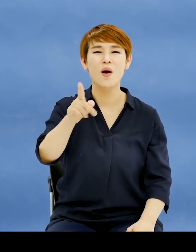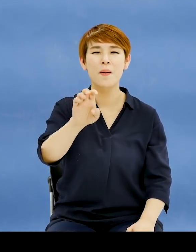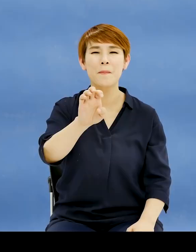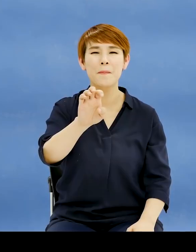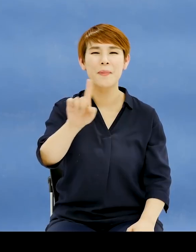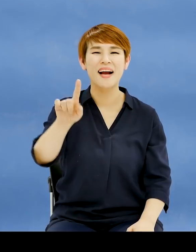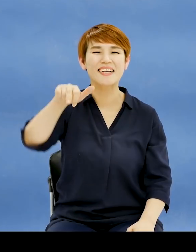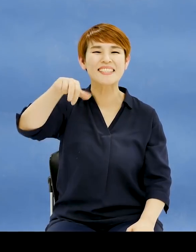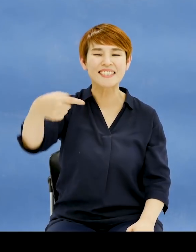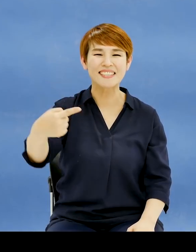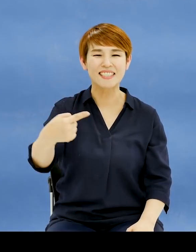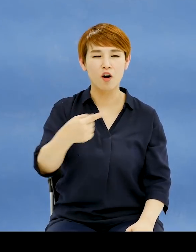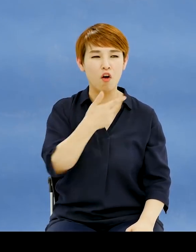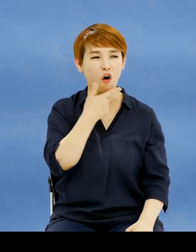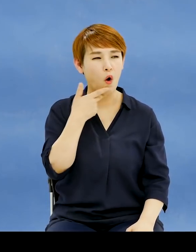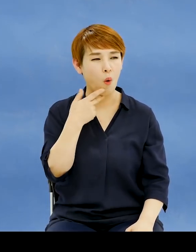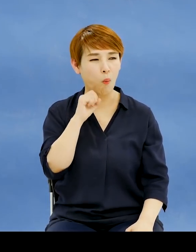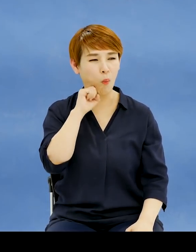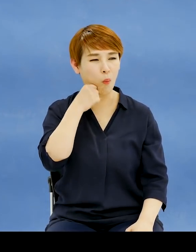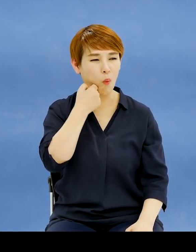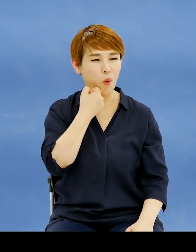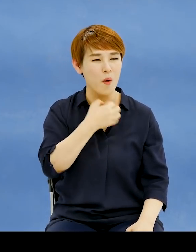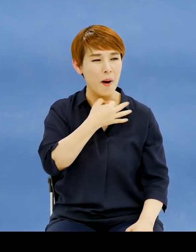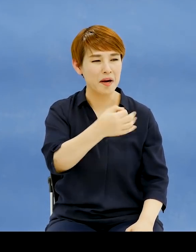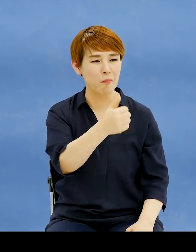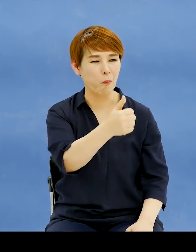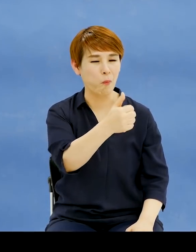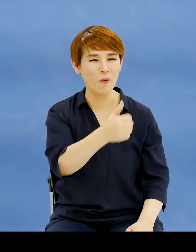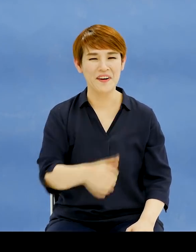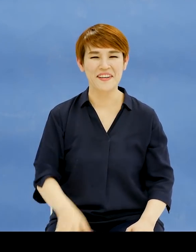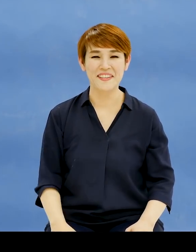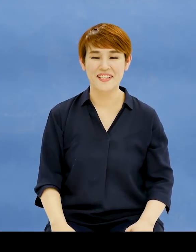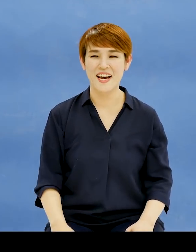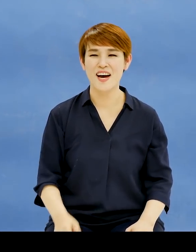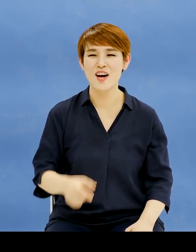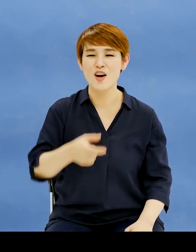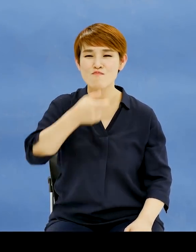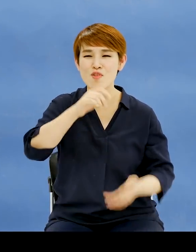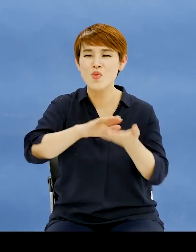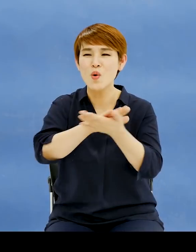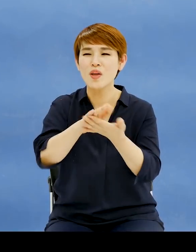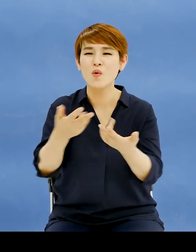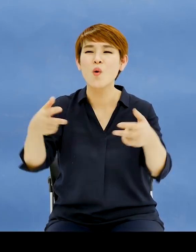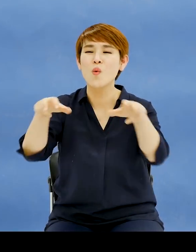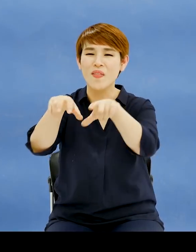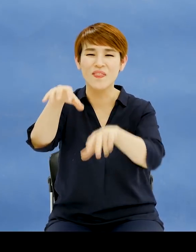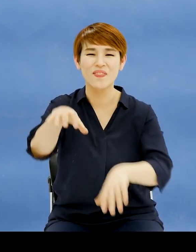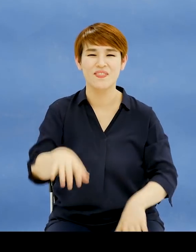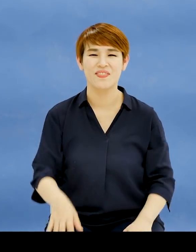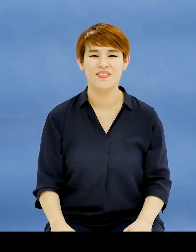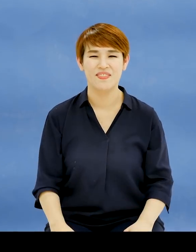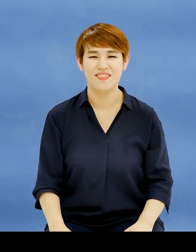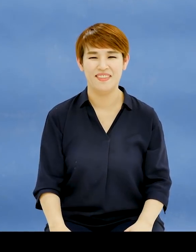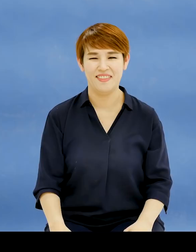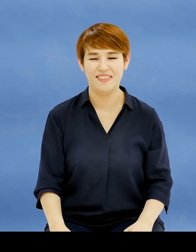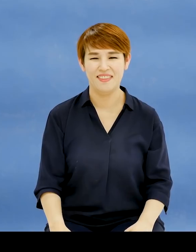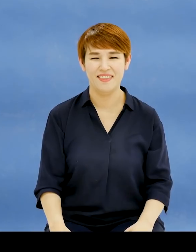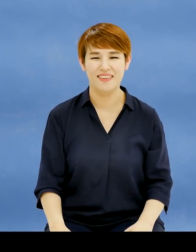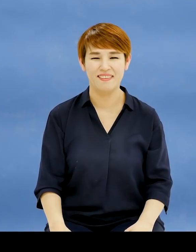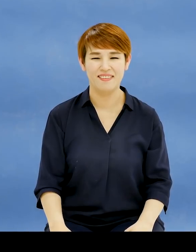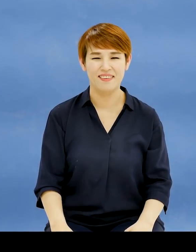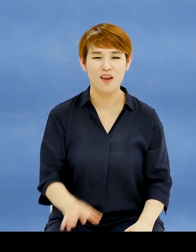네. 저는 예. 역시 본토 발음 못 알아듣겠네요. 워러파. 예, 물놀이 공원. 네.